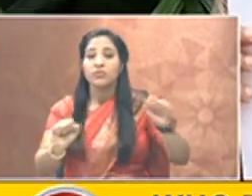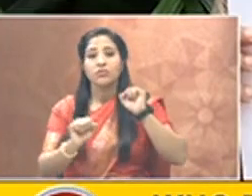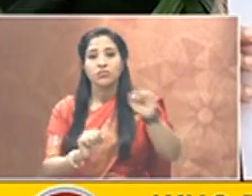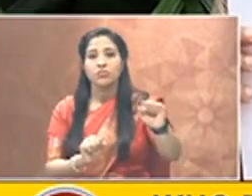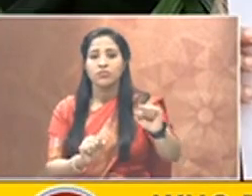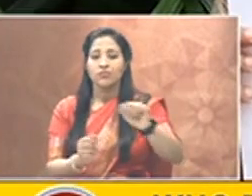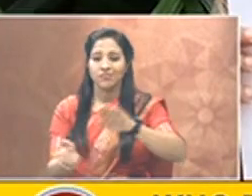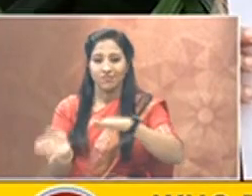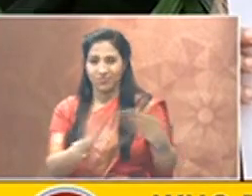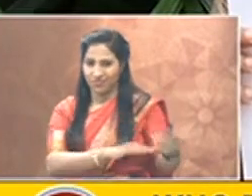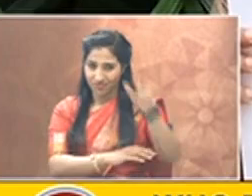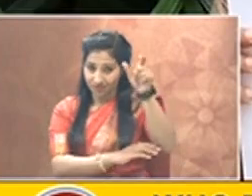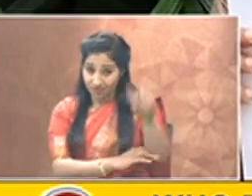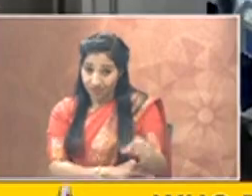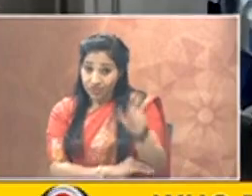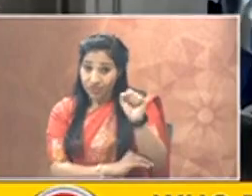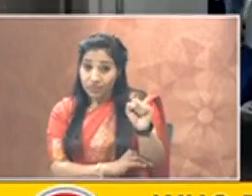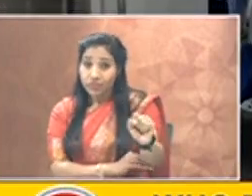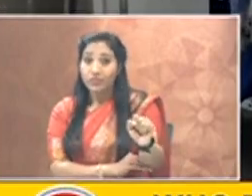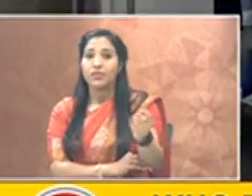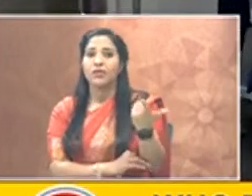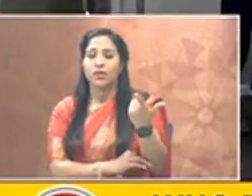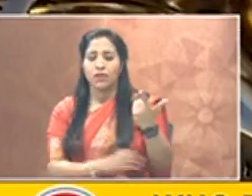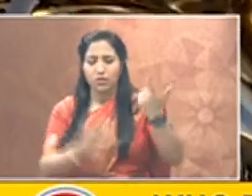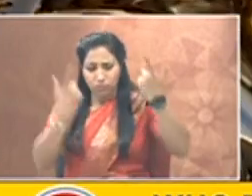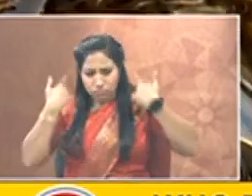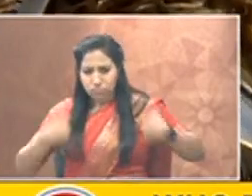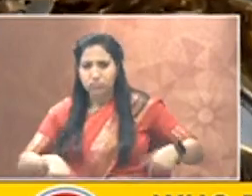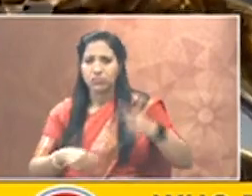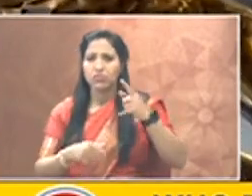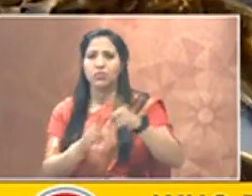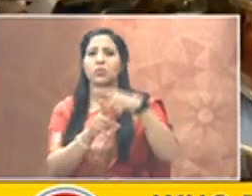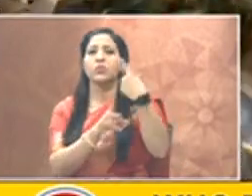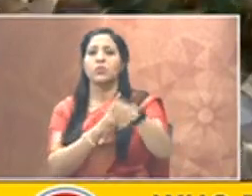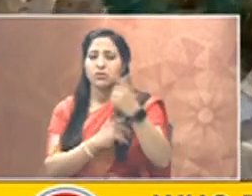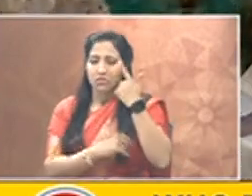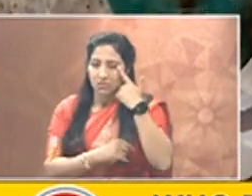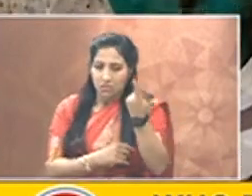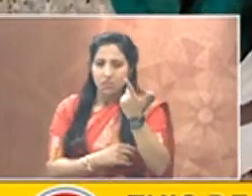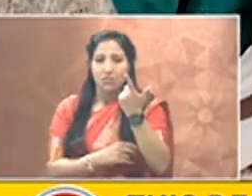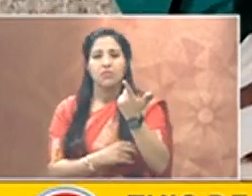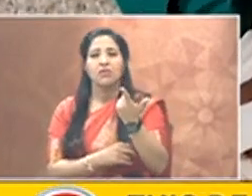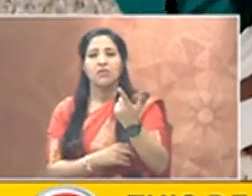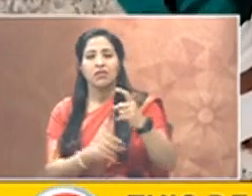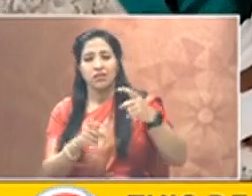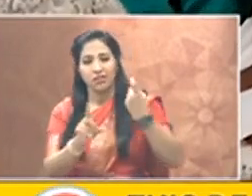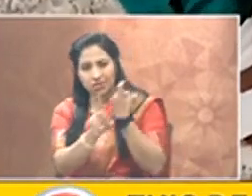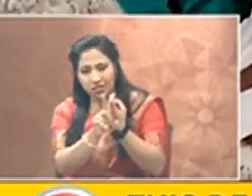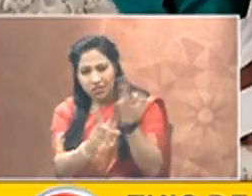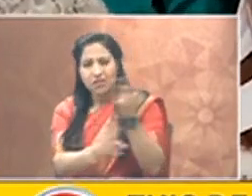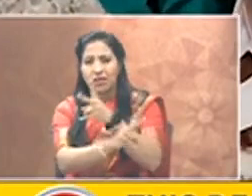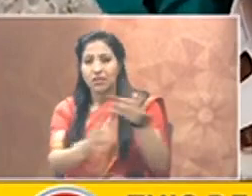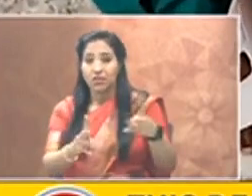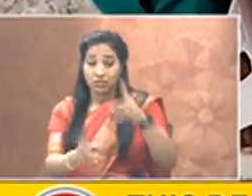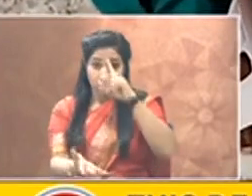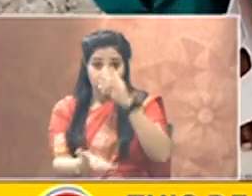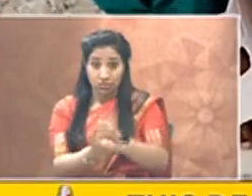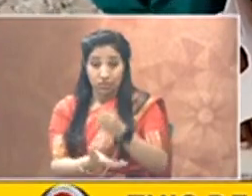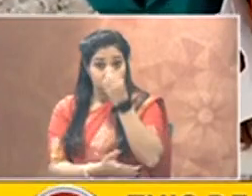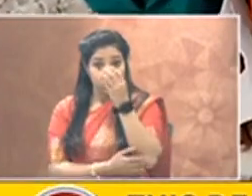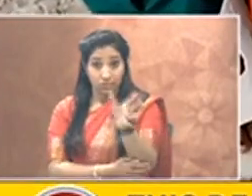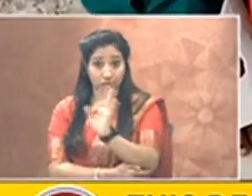अपनी मृत्यु के बाद अपने अंगों का दान कर दिया। ये निर्णय आसान नहीं